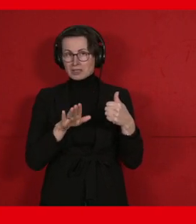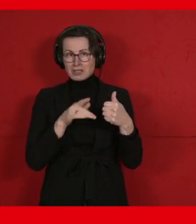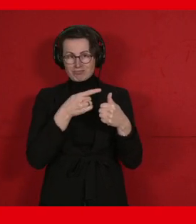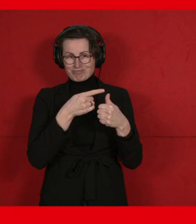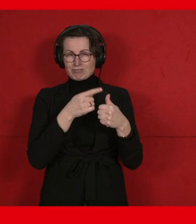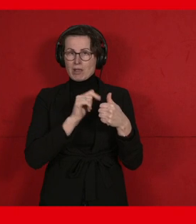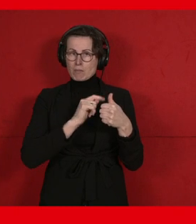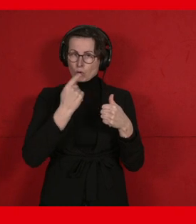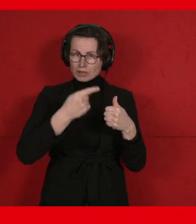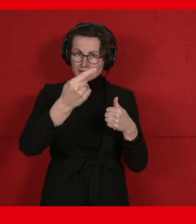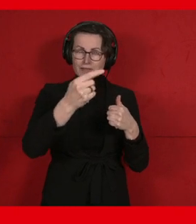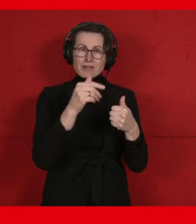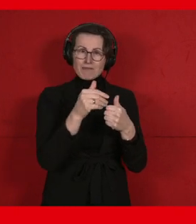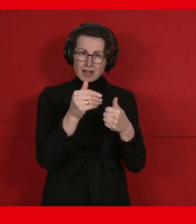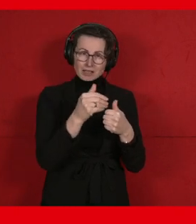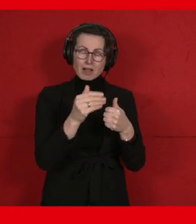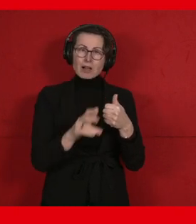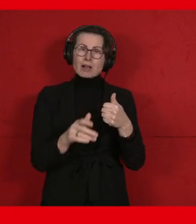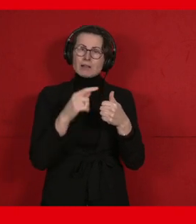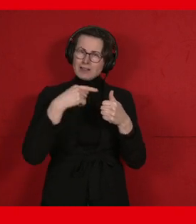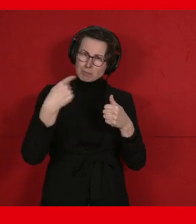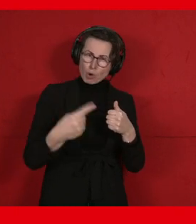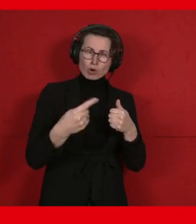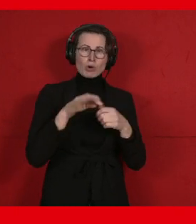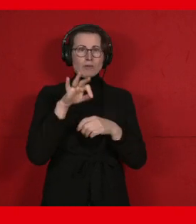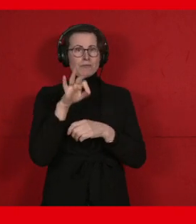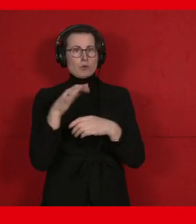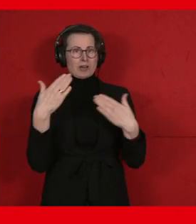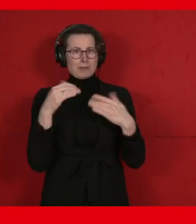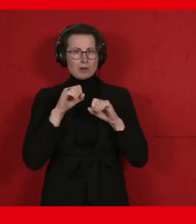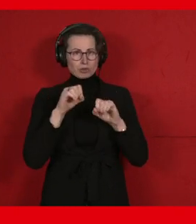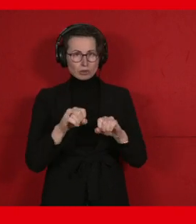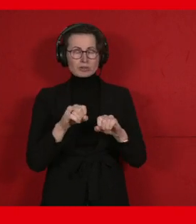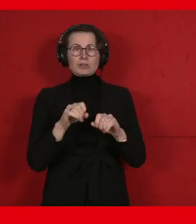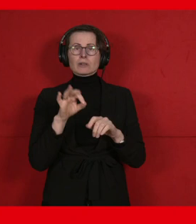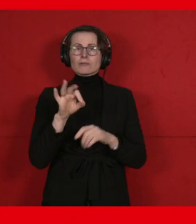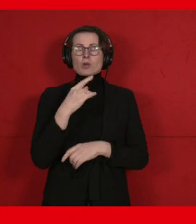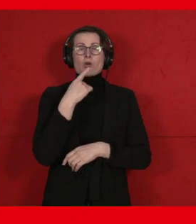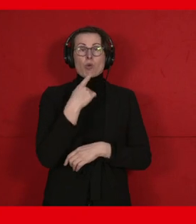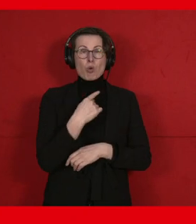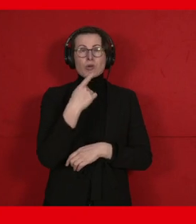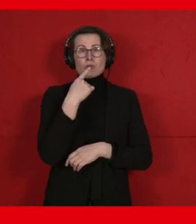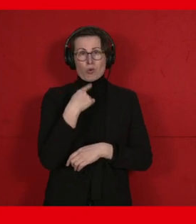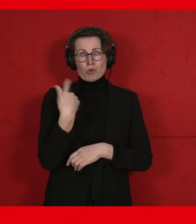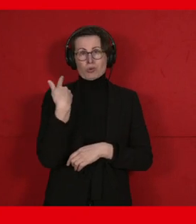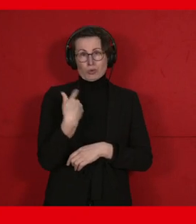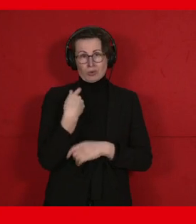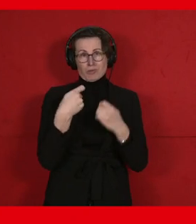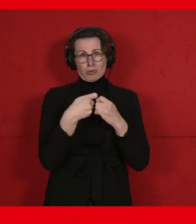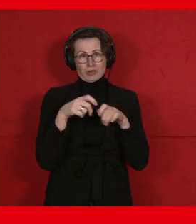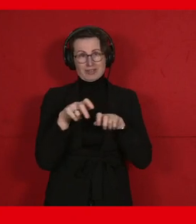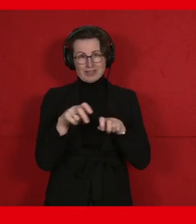Progressive beibehält und auch zum Motor, was den Klimaschutz angeht, einer rot-rot-grün geführten Bundesregierung